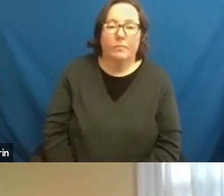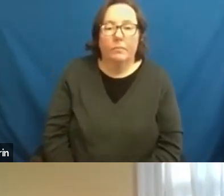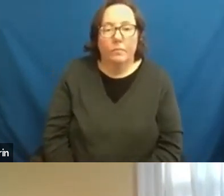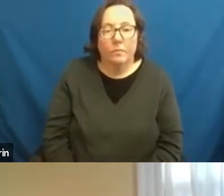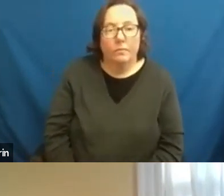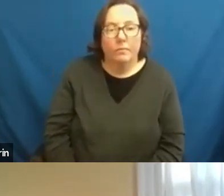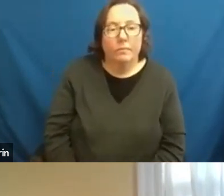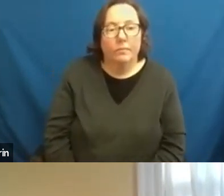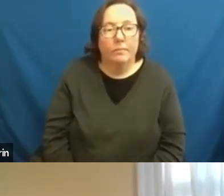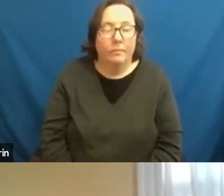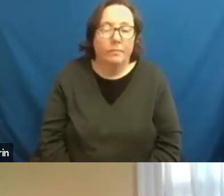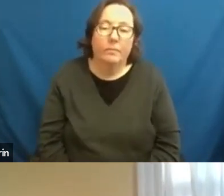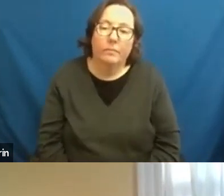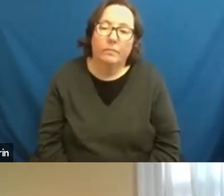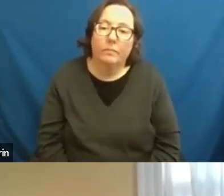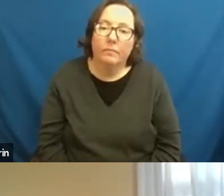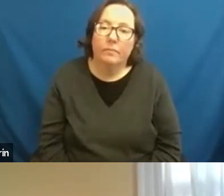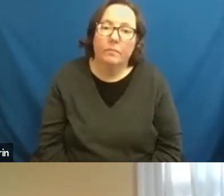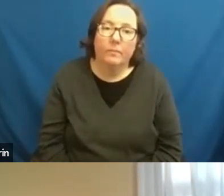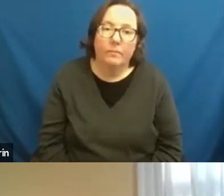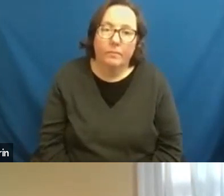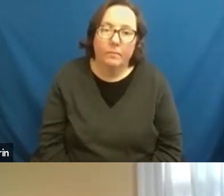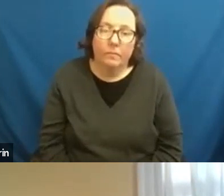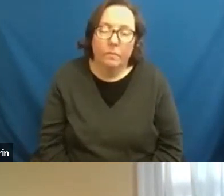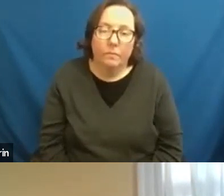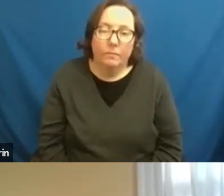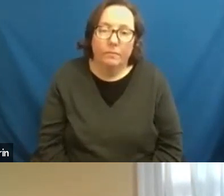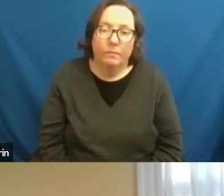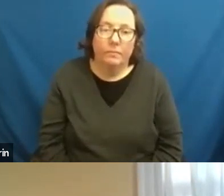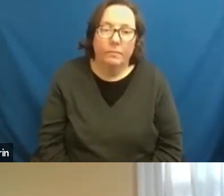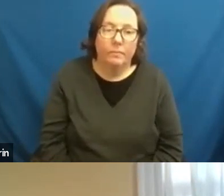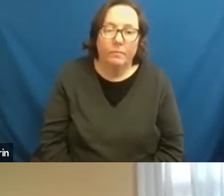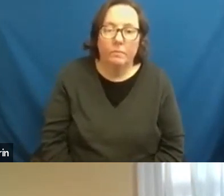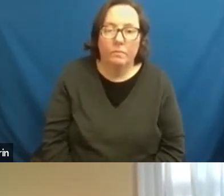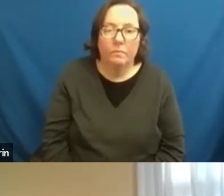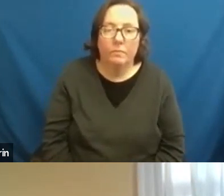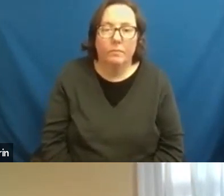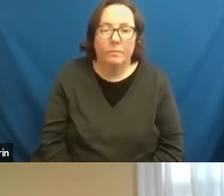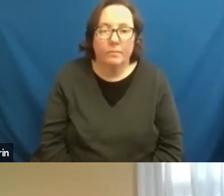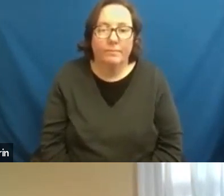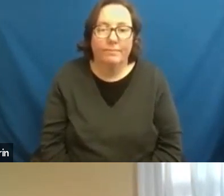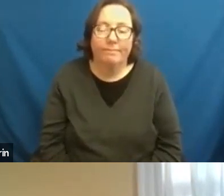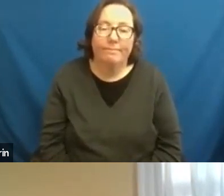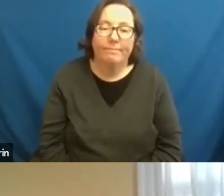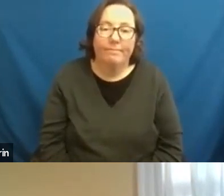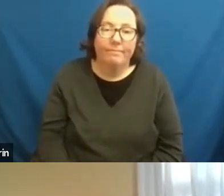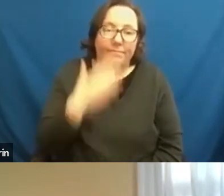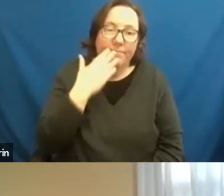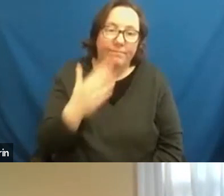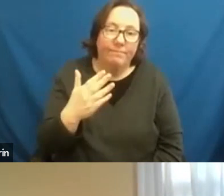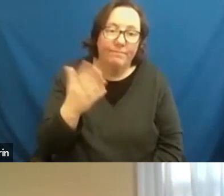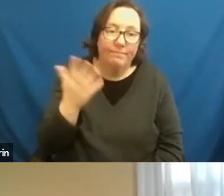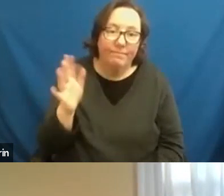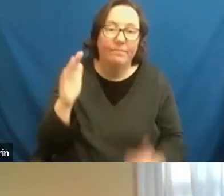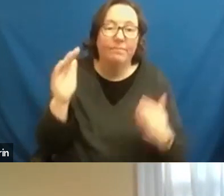يا إما على التليفون أو بنقرأ على اللينك. شكرا لكم. Thank you.